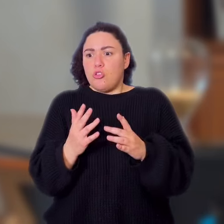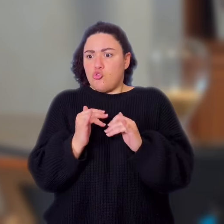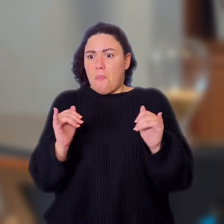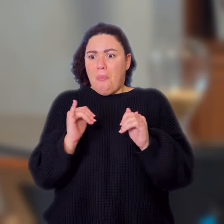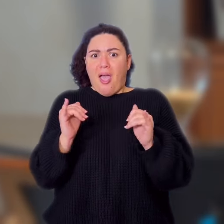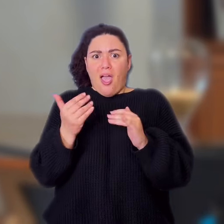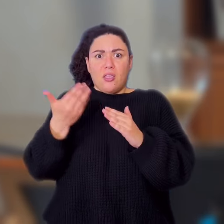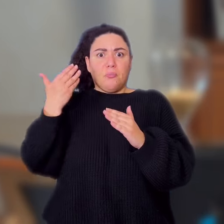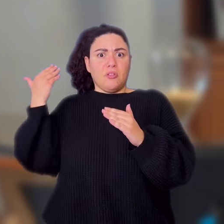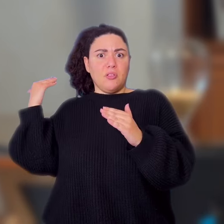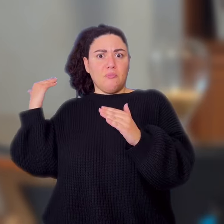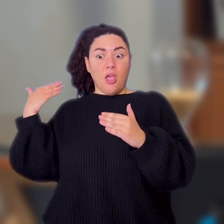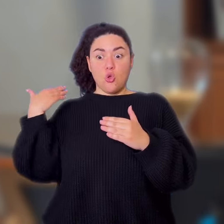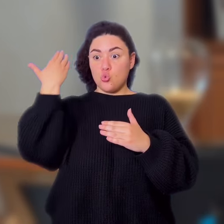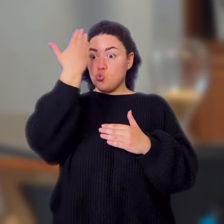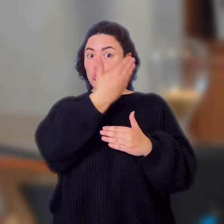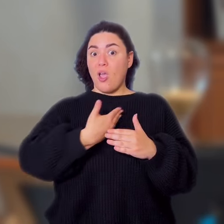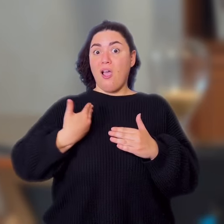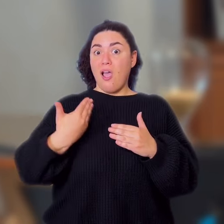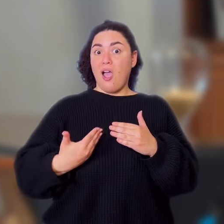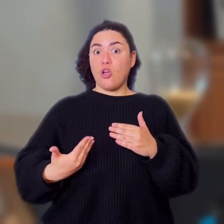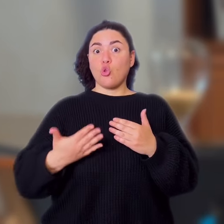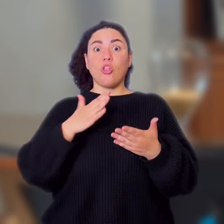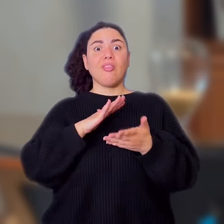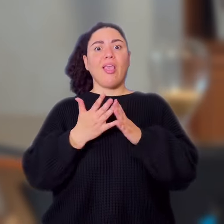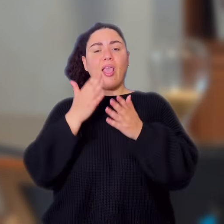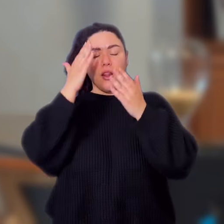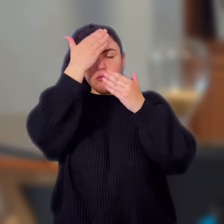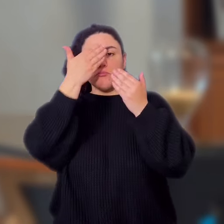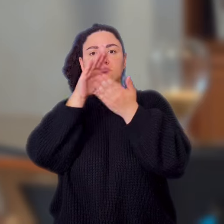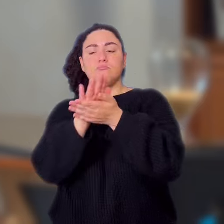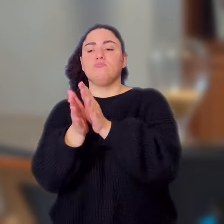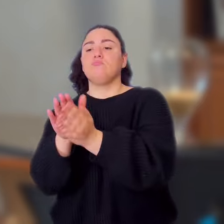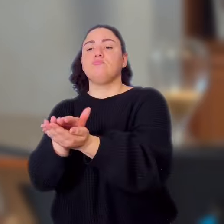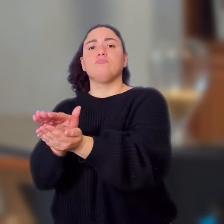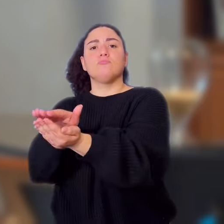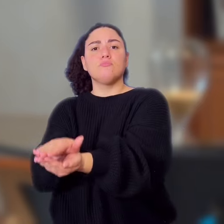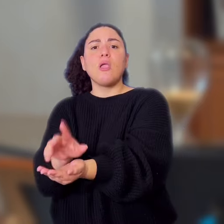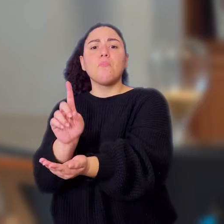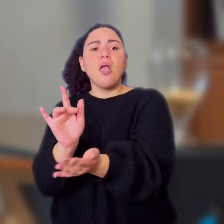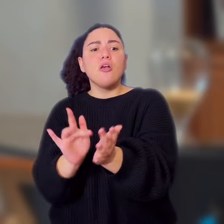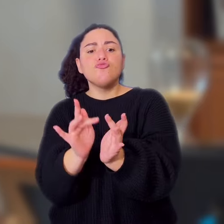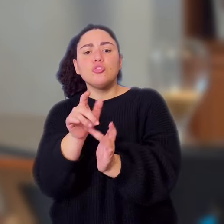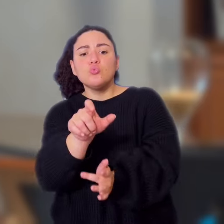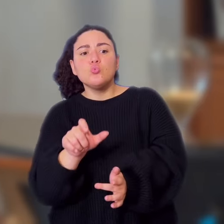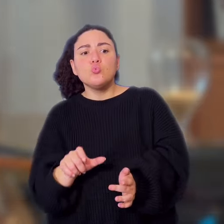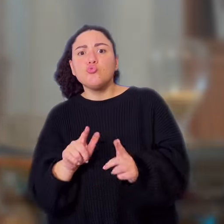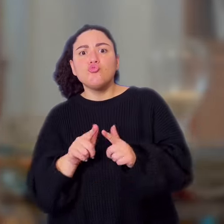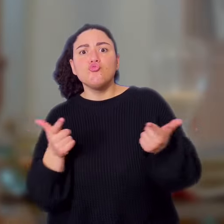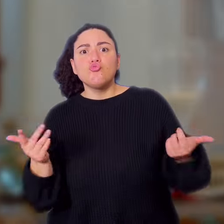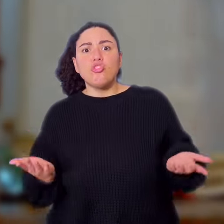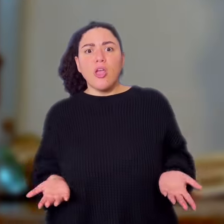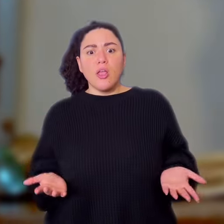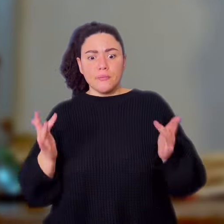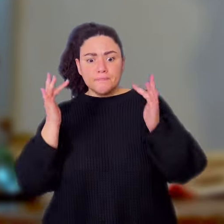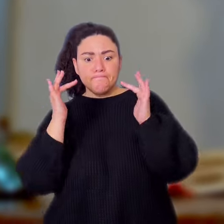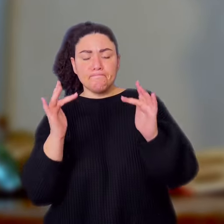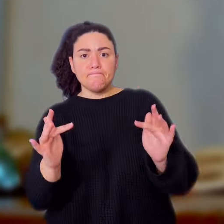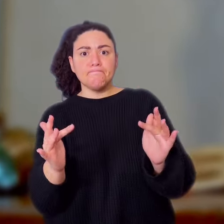evento il Sudario i teli sono posati da una parte ma il Signore non c'è non